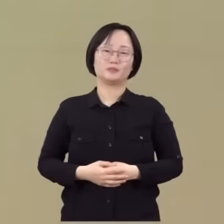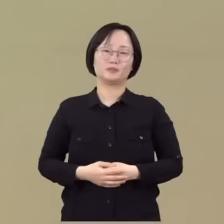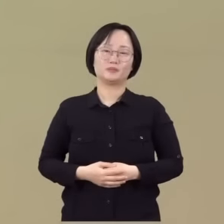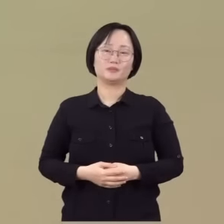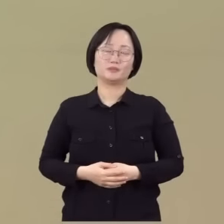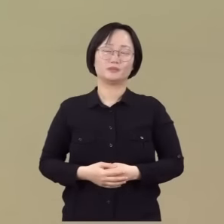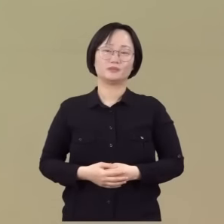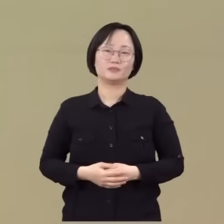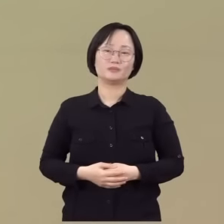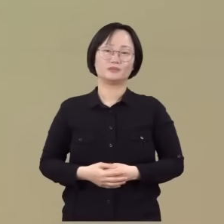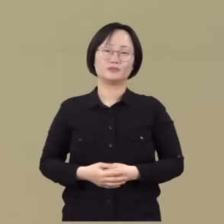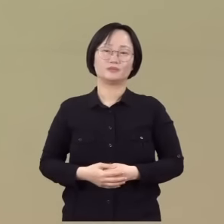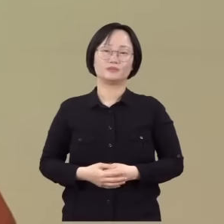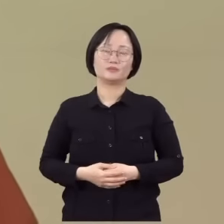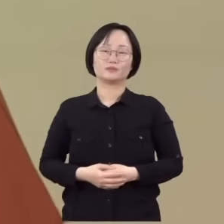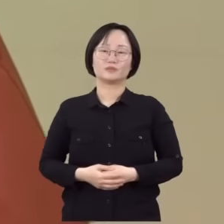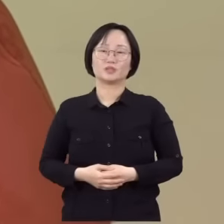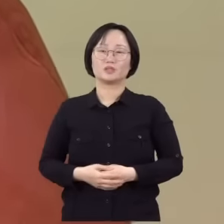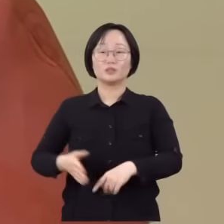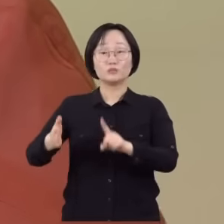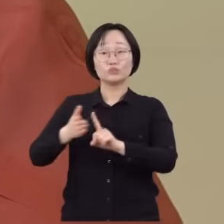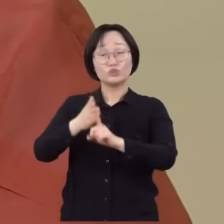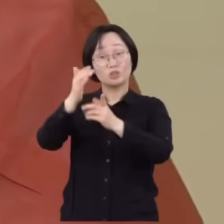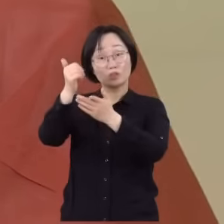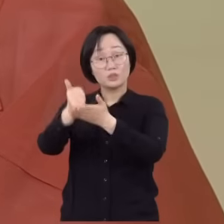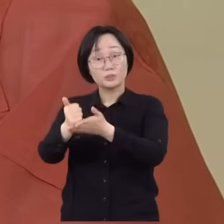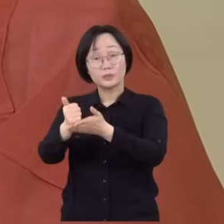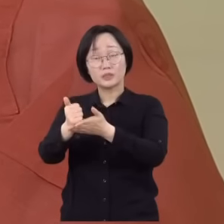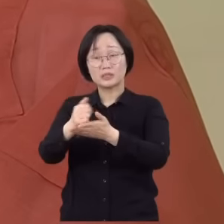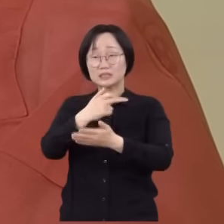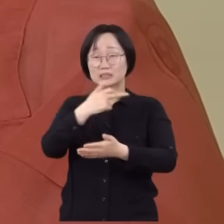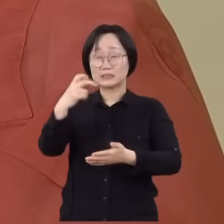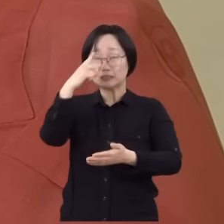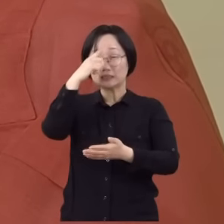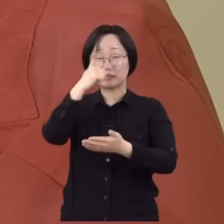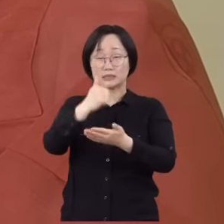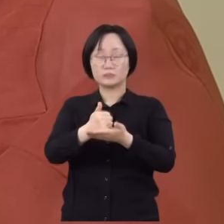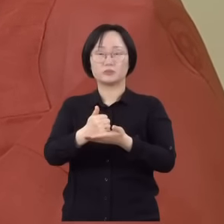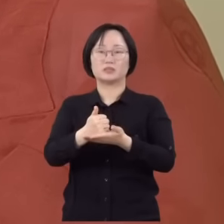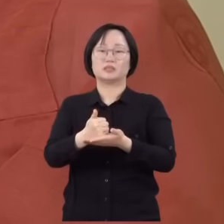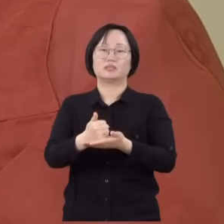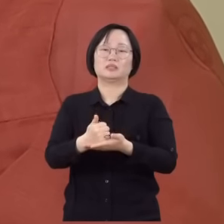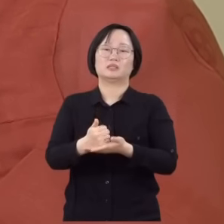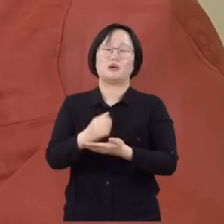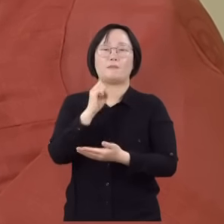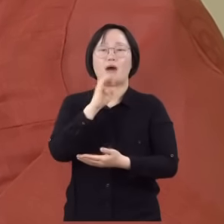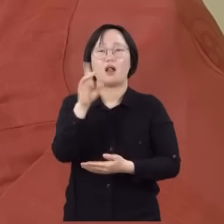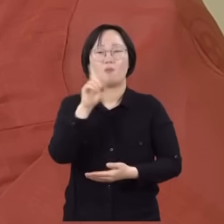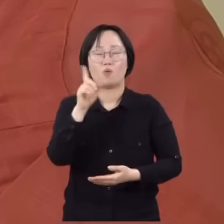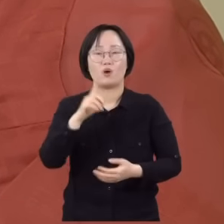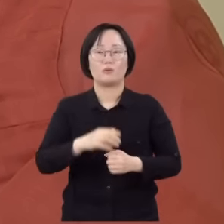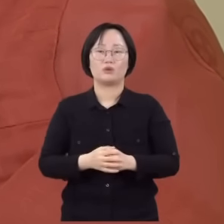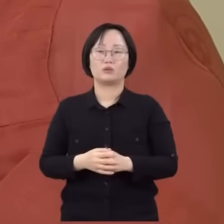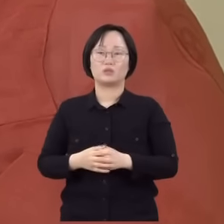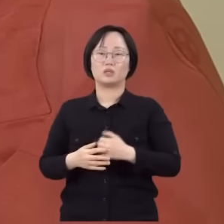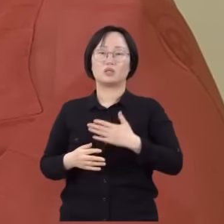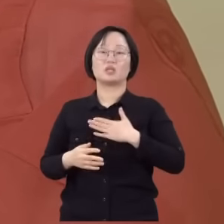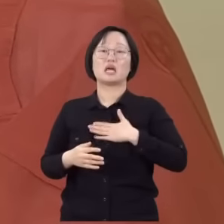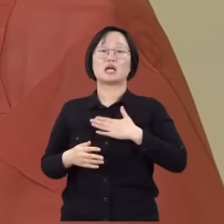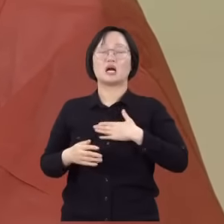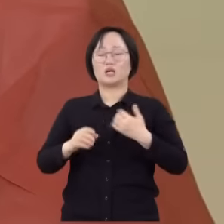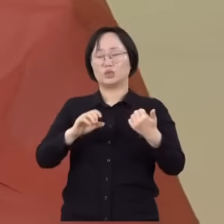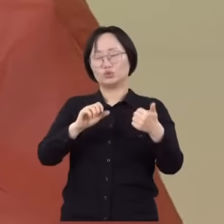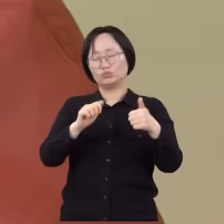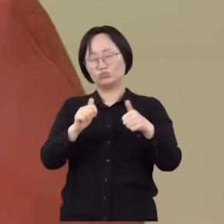번째 우리 부처님과 큰 스님들이 분명히 말씀하셨지만 죽을 때 죽더라도 죽는